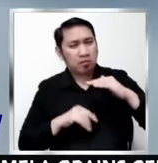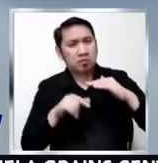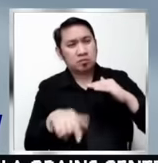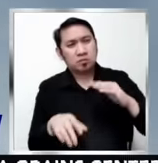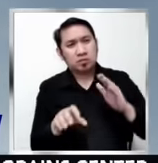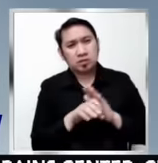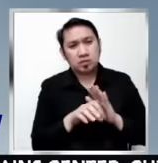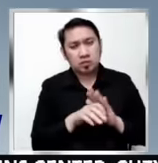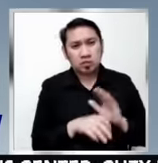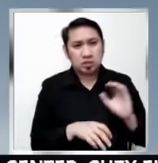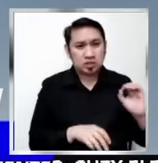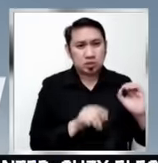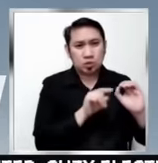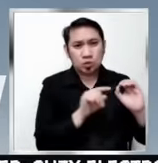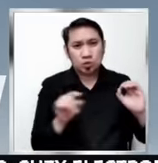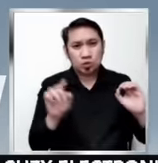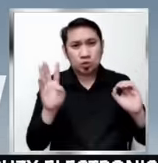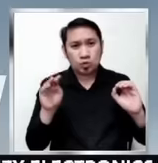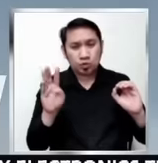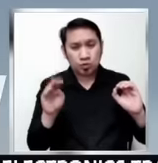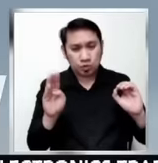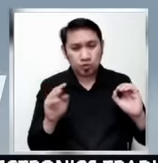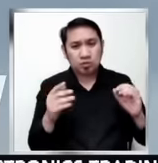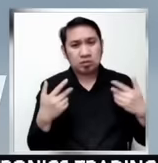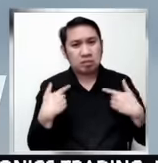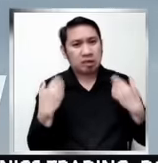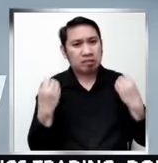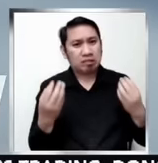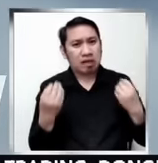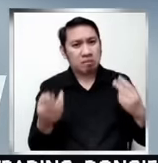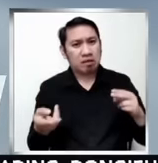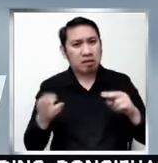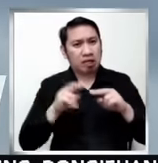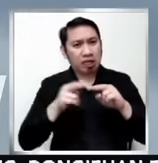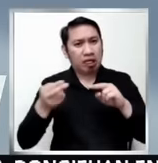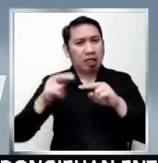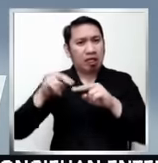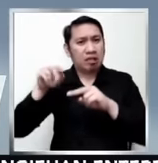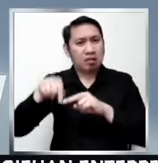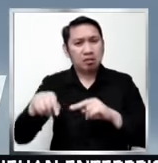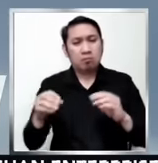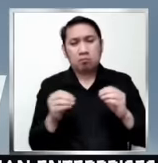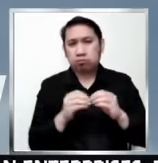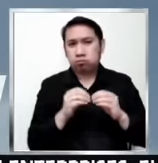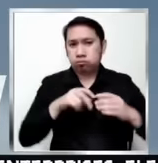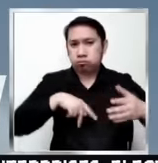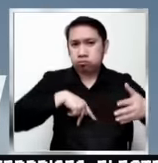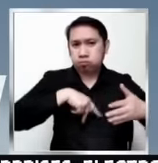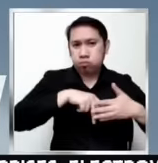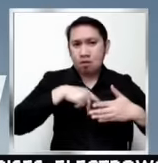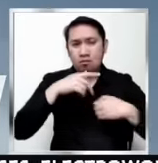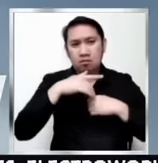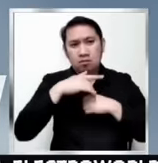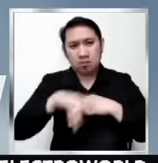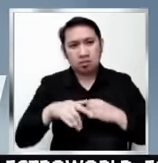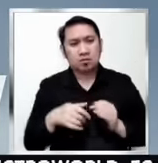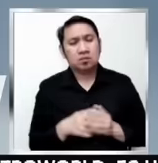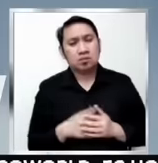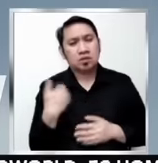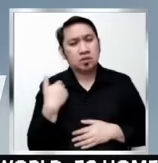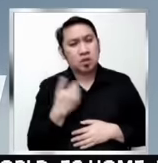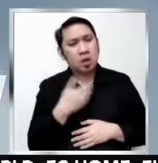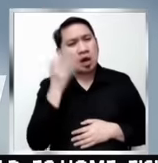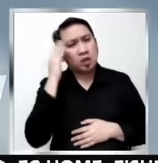14 po, actually ay medyo dumadami, no? Yung bilang po na mas maagang nabubuntis. At alam naman natin po yung implication sa